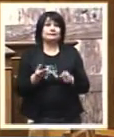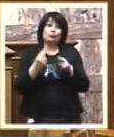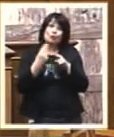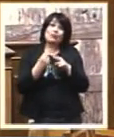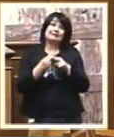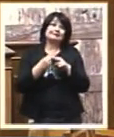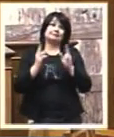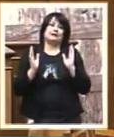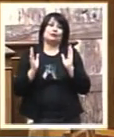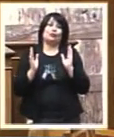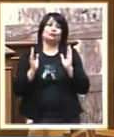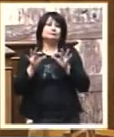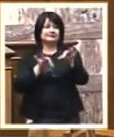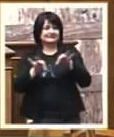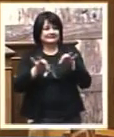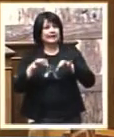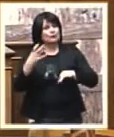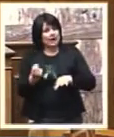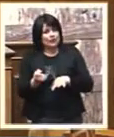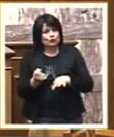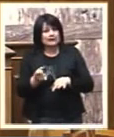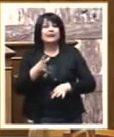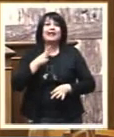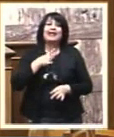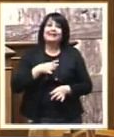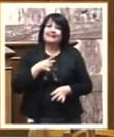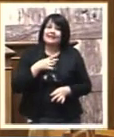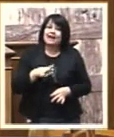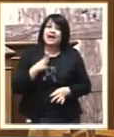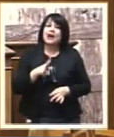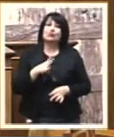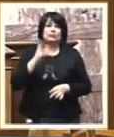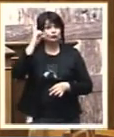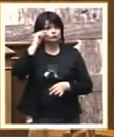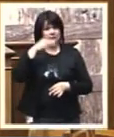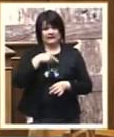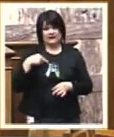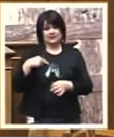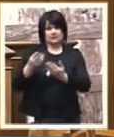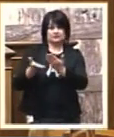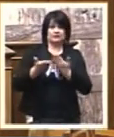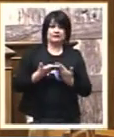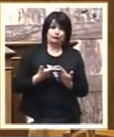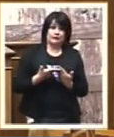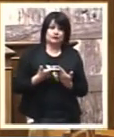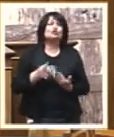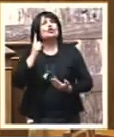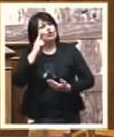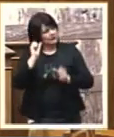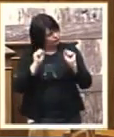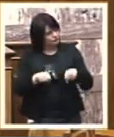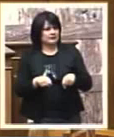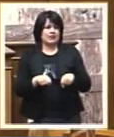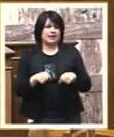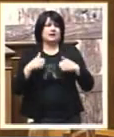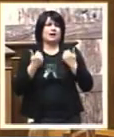που σε αυτό το σχέδιο που έχουμε θέλουμε την ακαδημαϊκή κοινότητα δίπλα μας και πιστεύω ότι έχουμε και τη συντριπτική